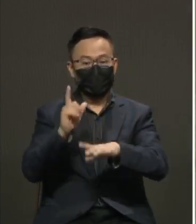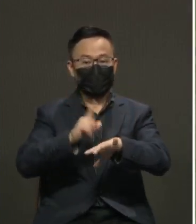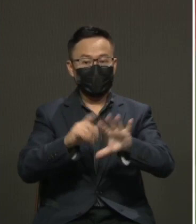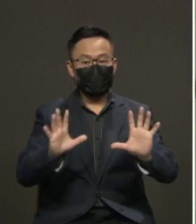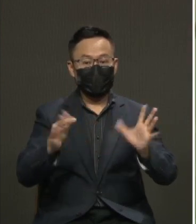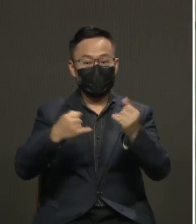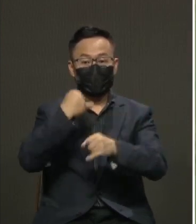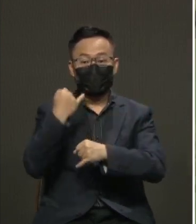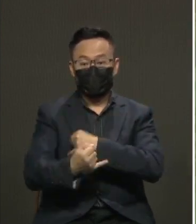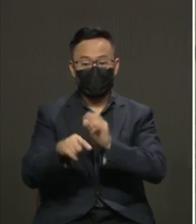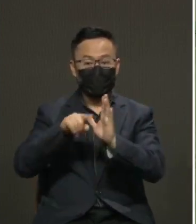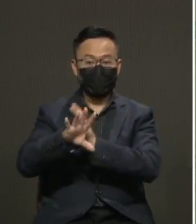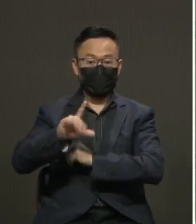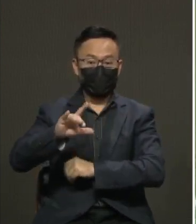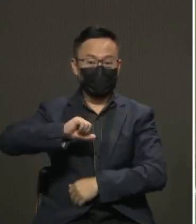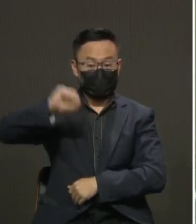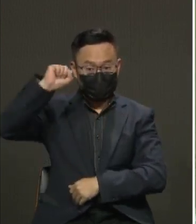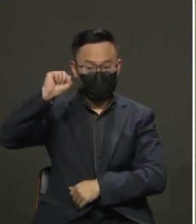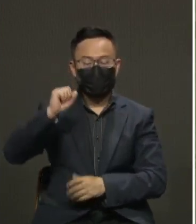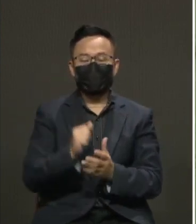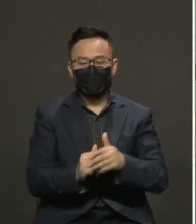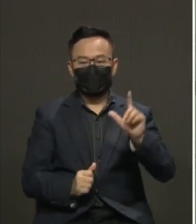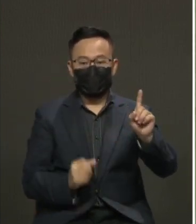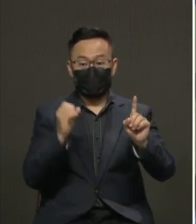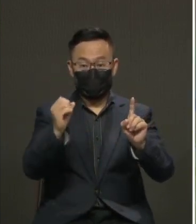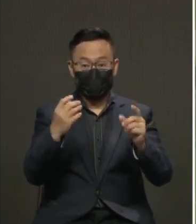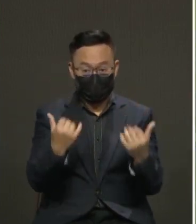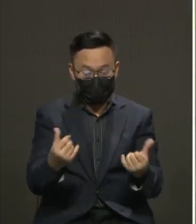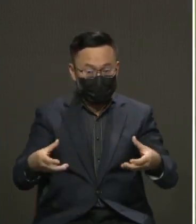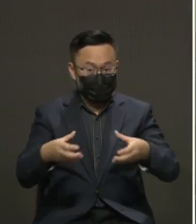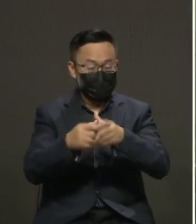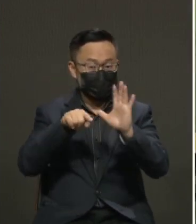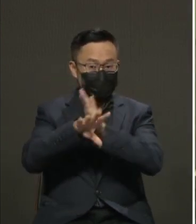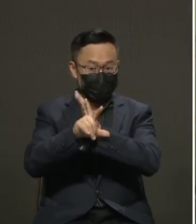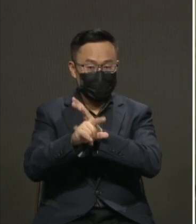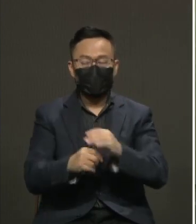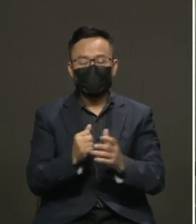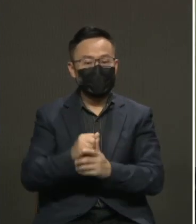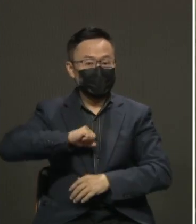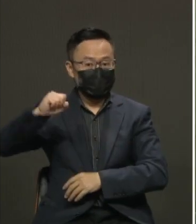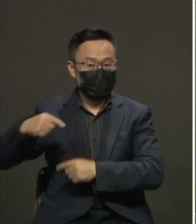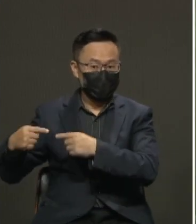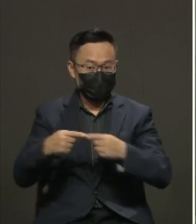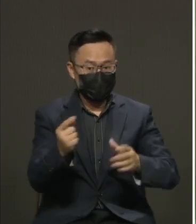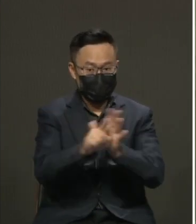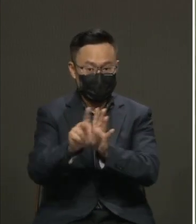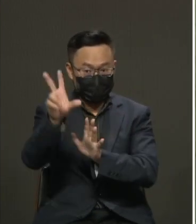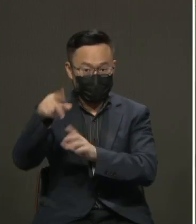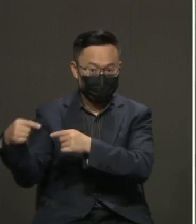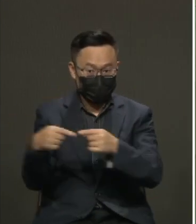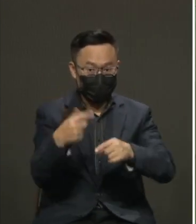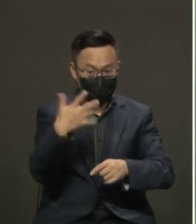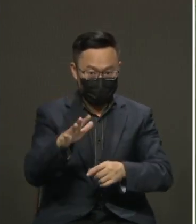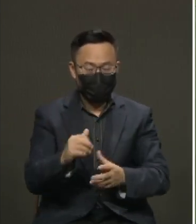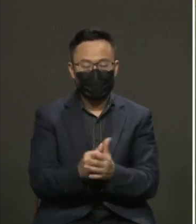ได้ด้วยสกอร์1-0นะคะตอนนี้เนี่ยเท่ากับว่าชลบุรีเองคว้าชัยชนะเป็นเกมที่3ติดต่อกันแล้วนะคะ